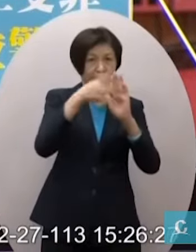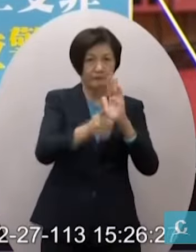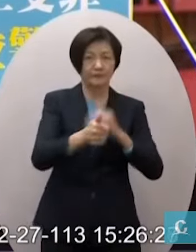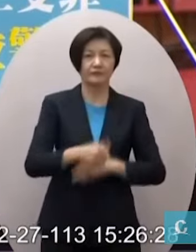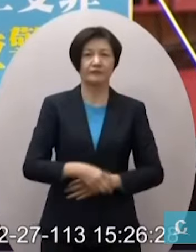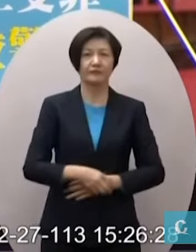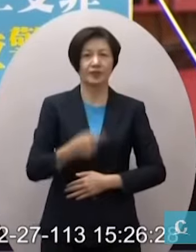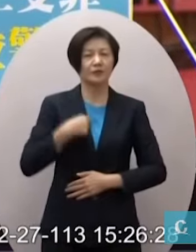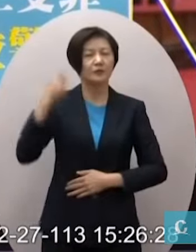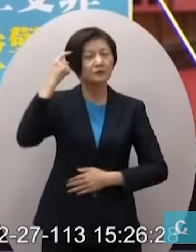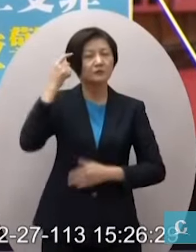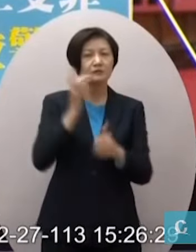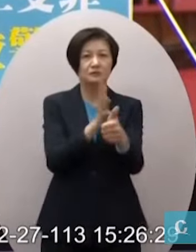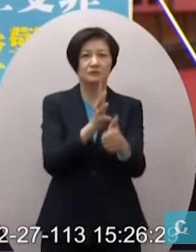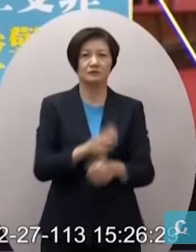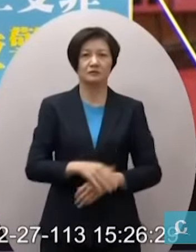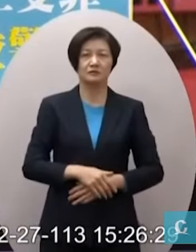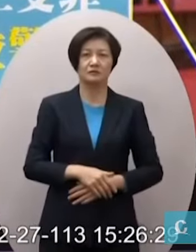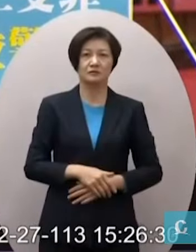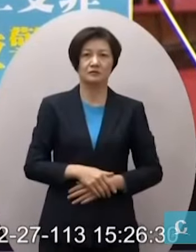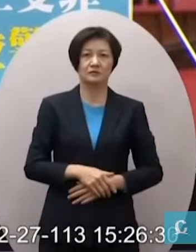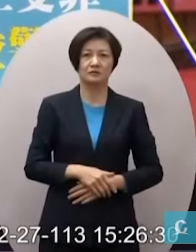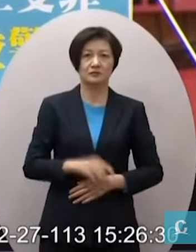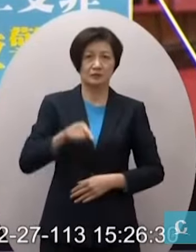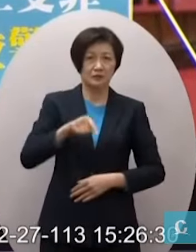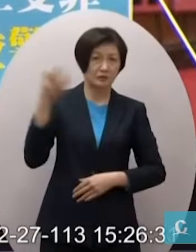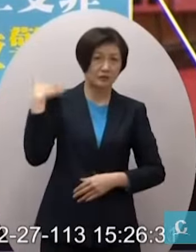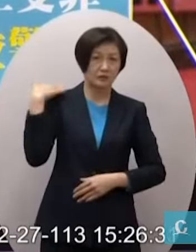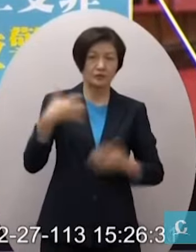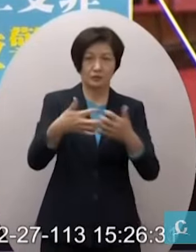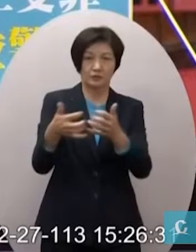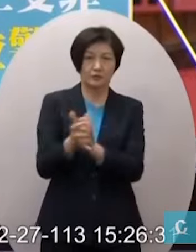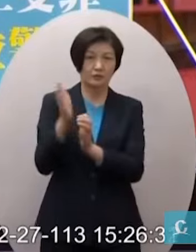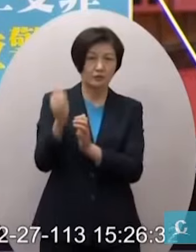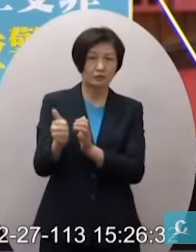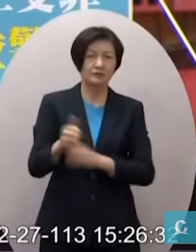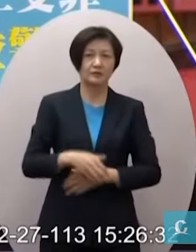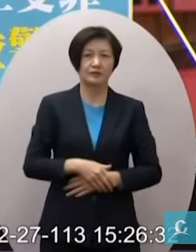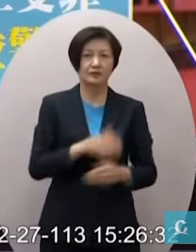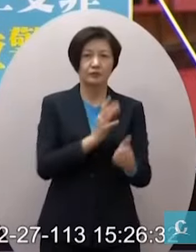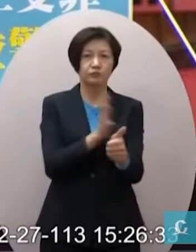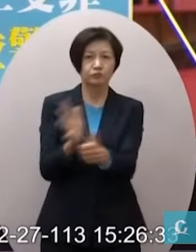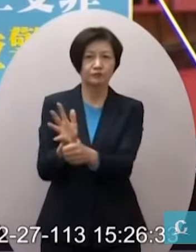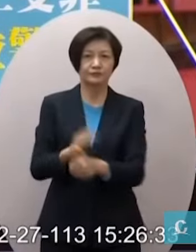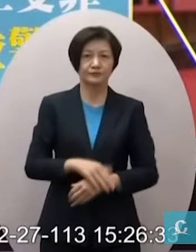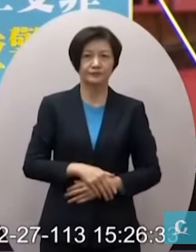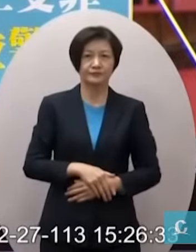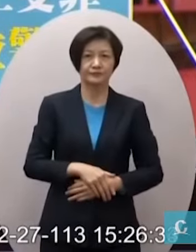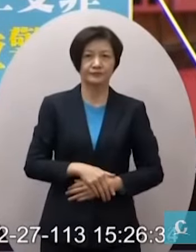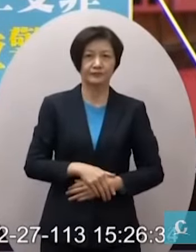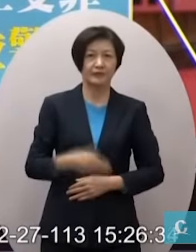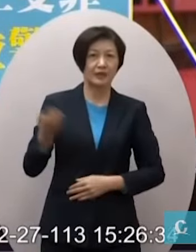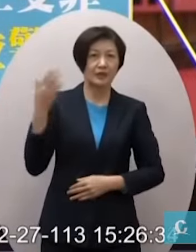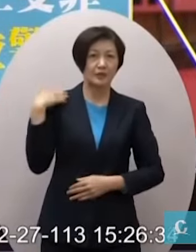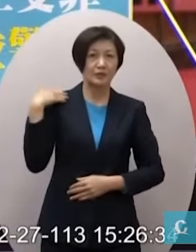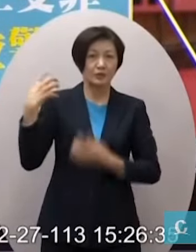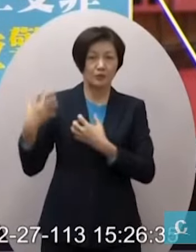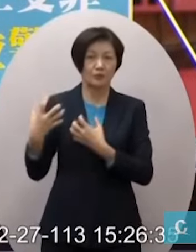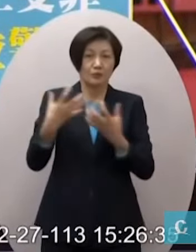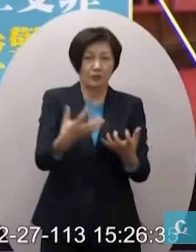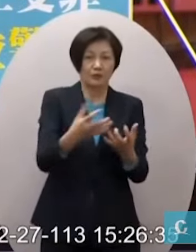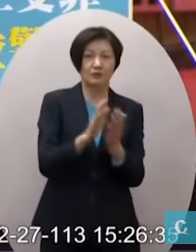我要跟你签稿子。我们当初还有部长，请问你们当初承接的时